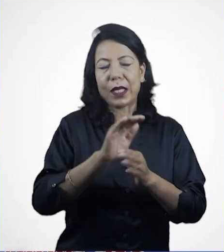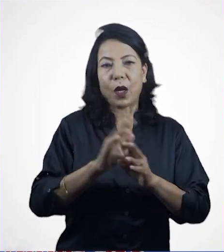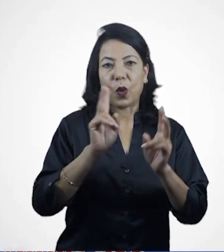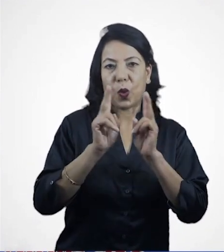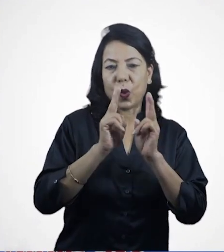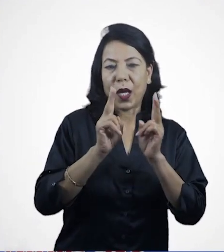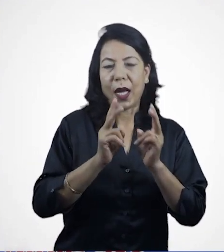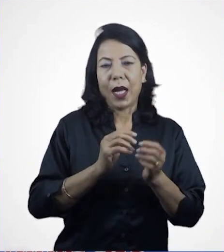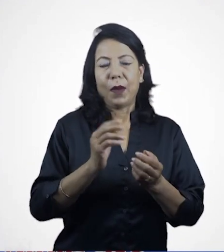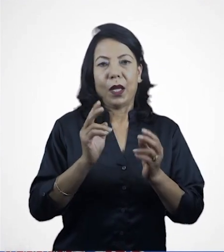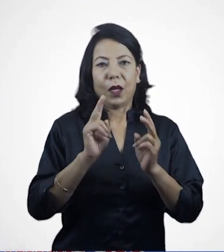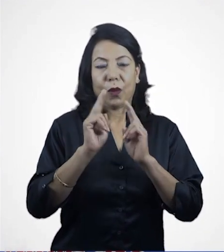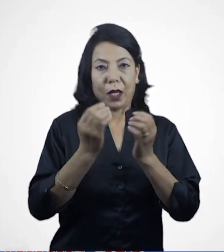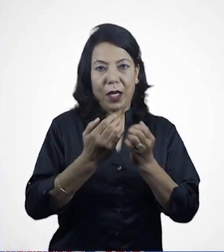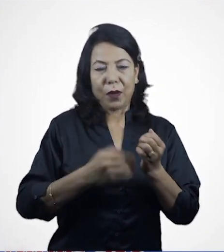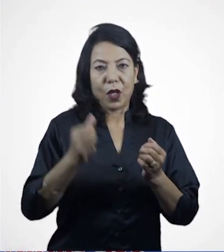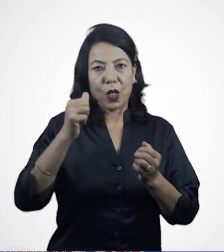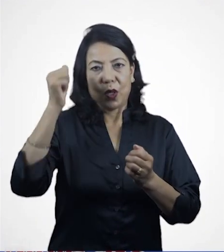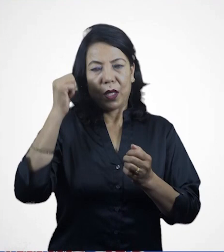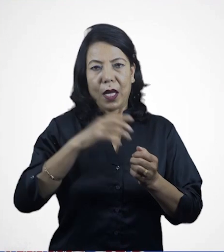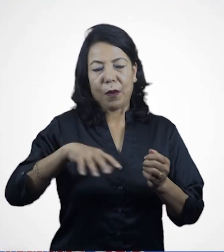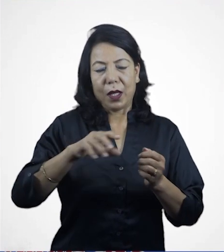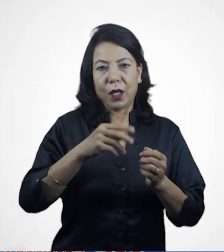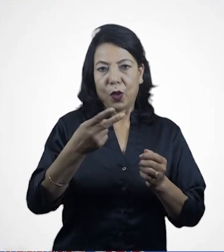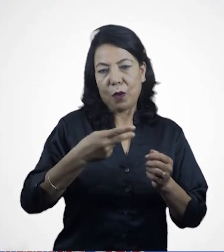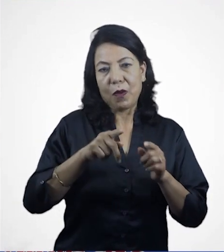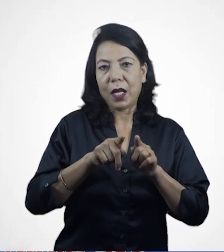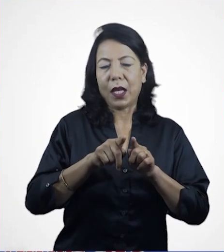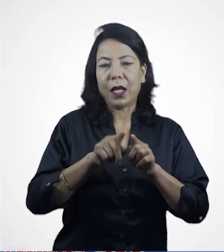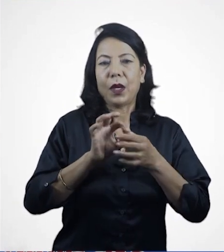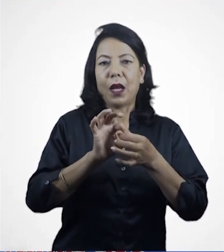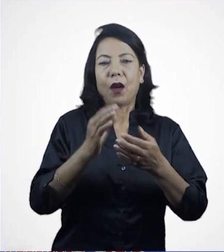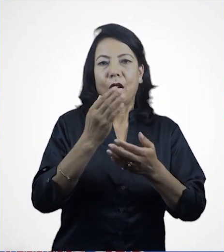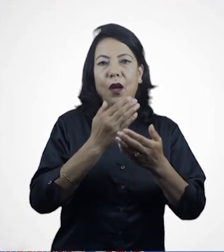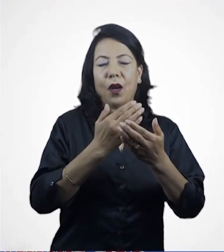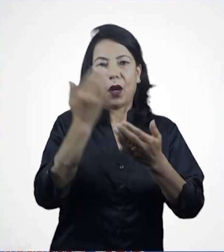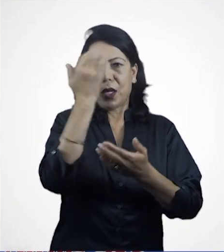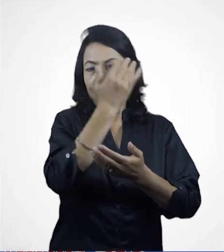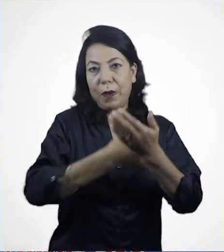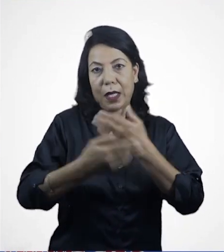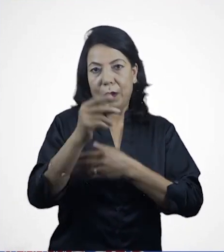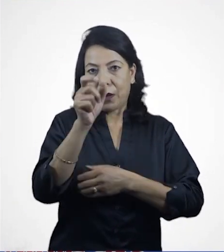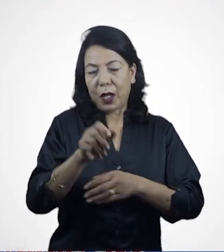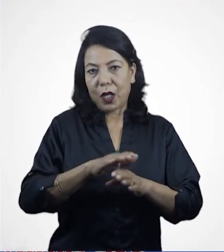का विट्स्तुत्तुत्य नेगिए अटिजम के अपांगता वायका दुल